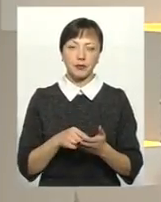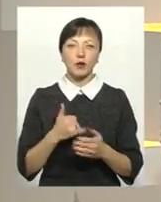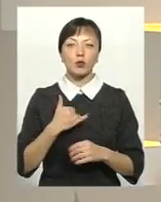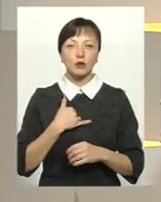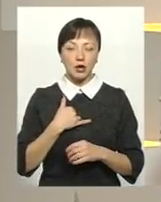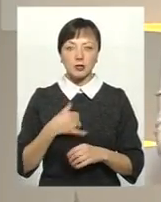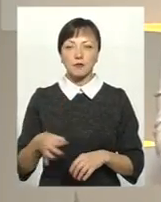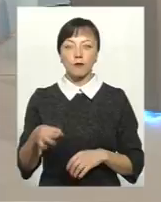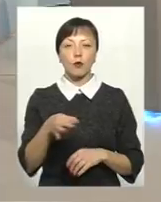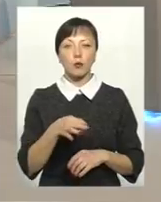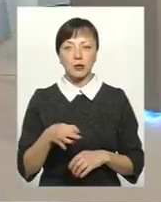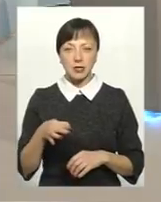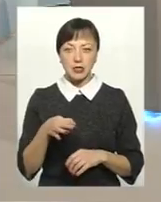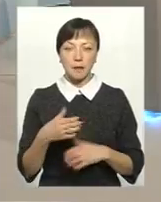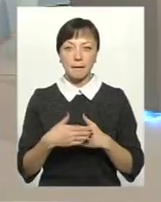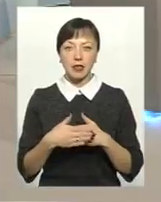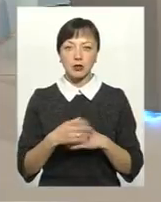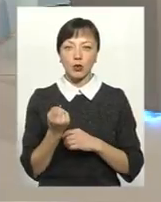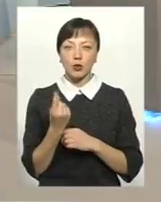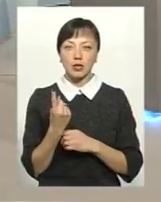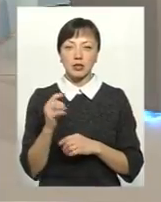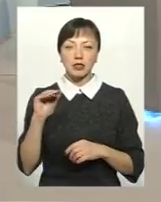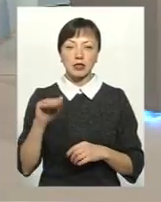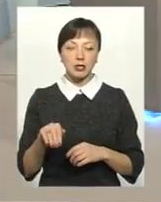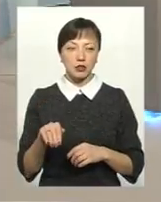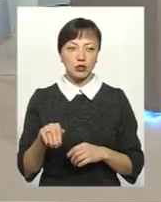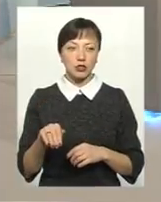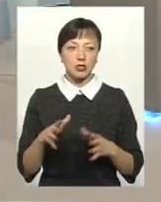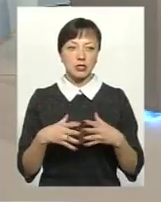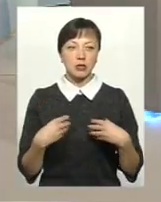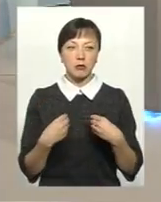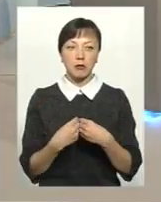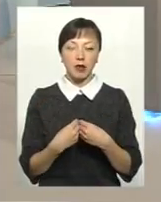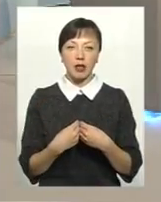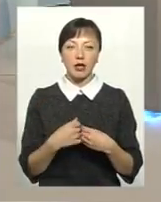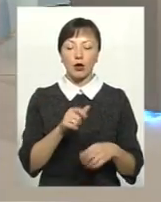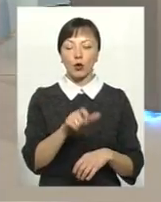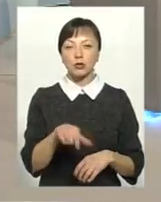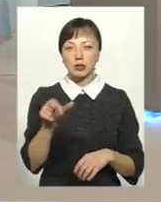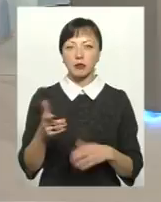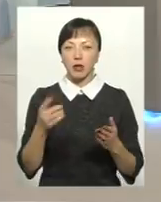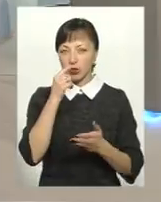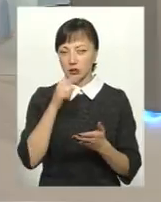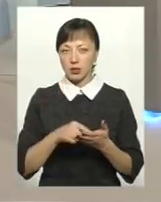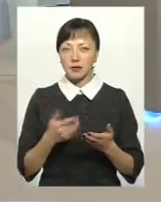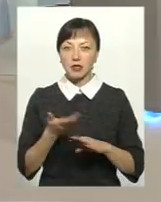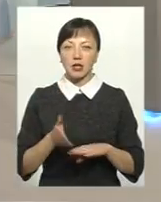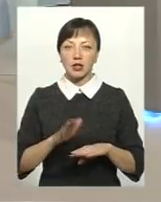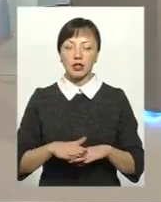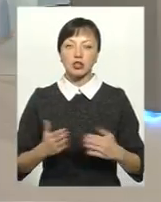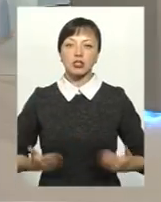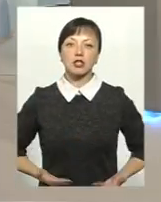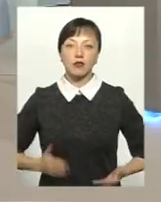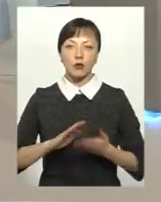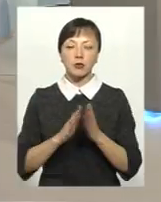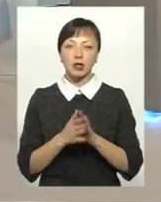нас в області близько 11 тисяч сімей та осіб, які опинились в складних життєвих обставинах та не в